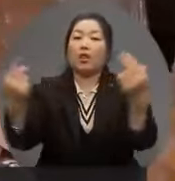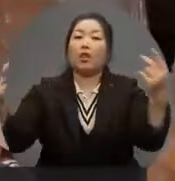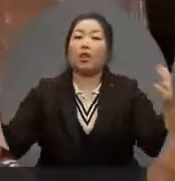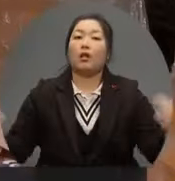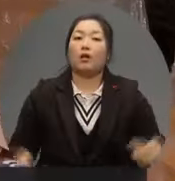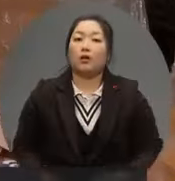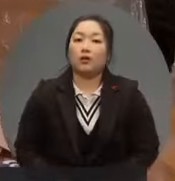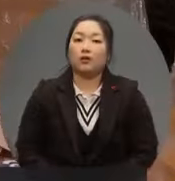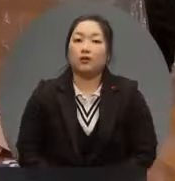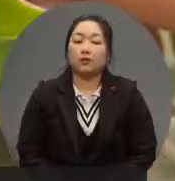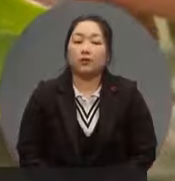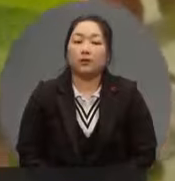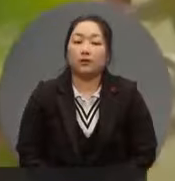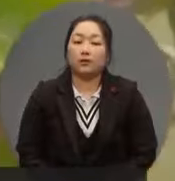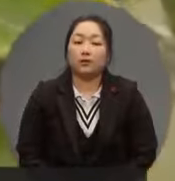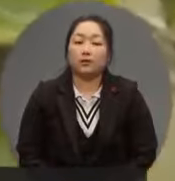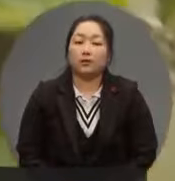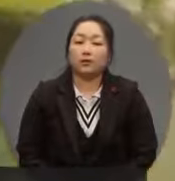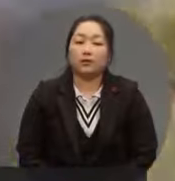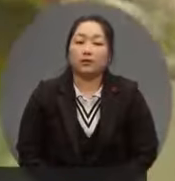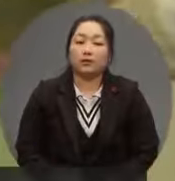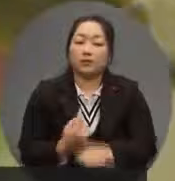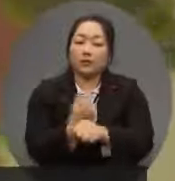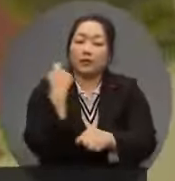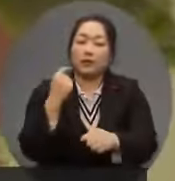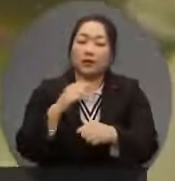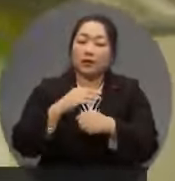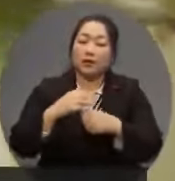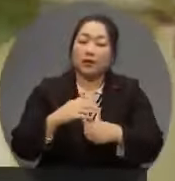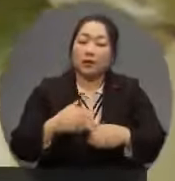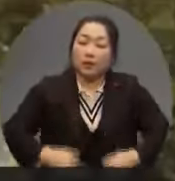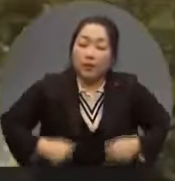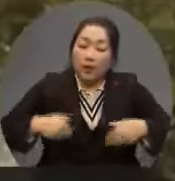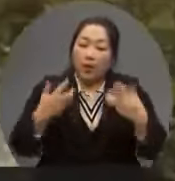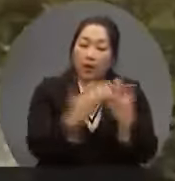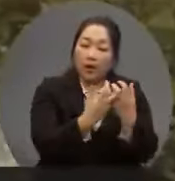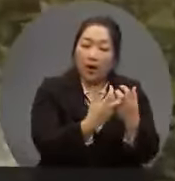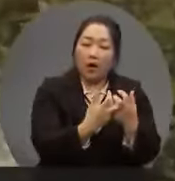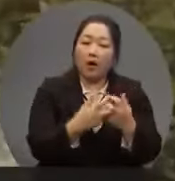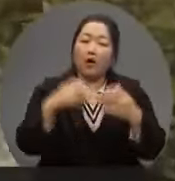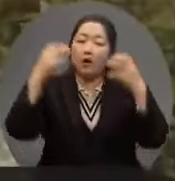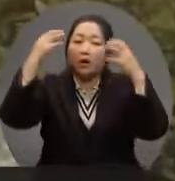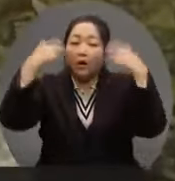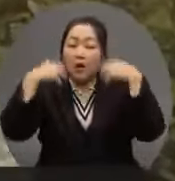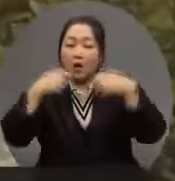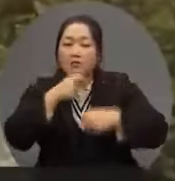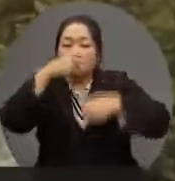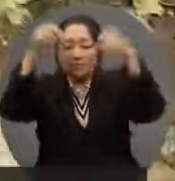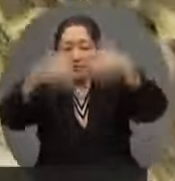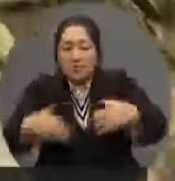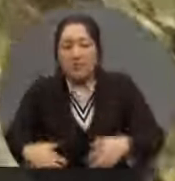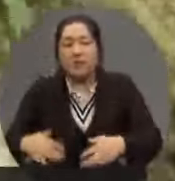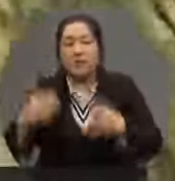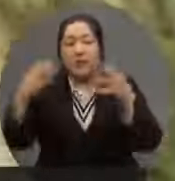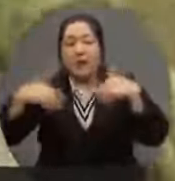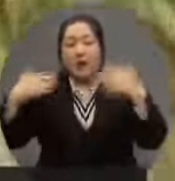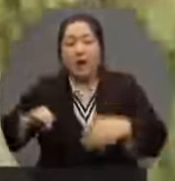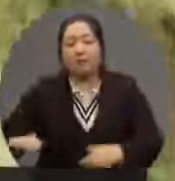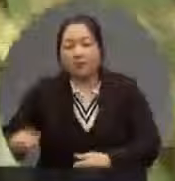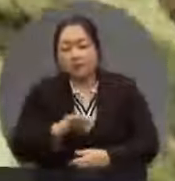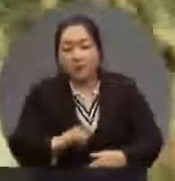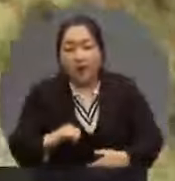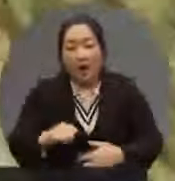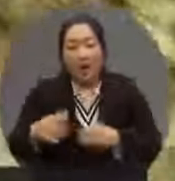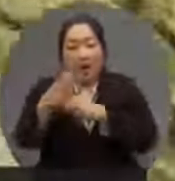남아돌 정도입니다 지난해 봄 냉해에 이어 여름철 잦은 비와 가을 병충해 아지 겹치면서 수확량이